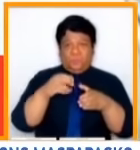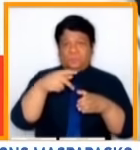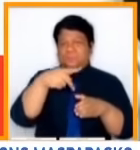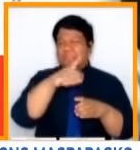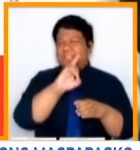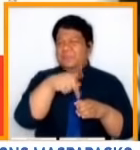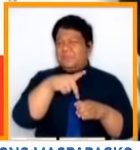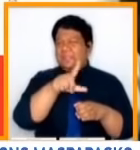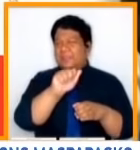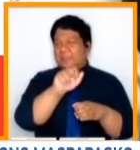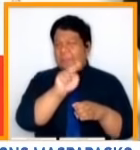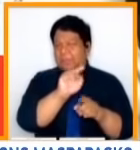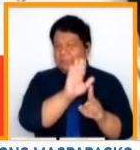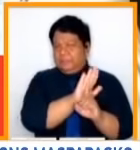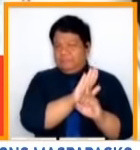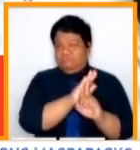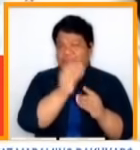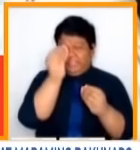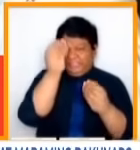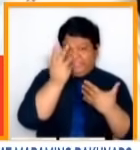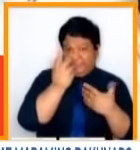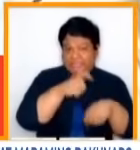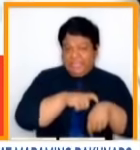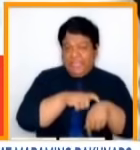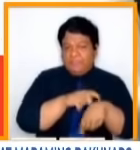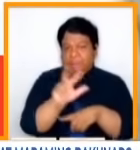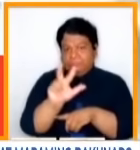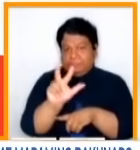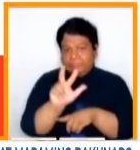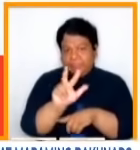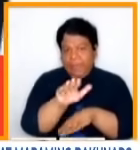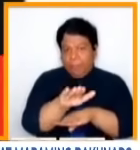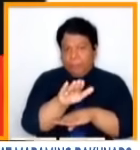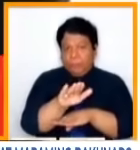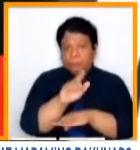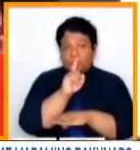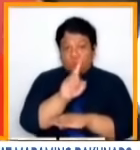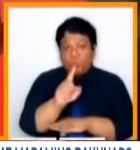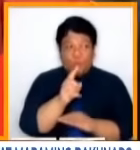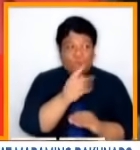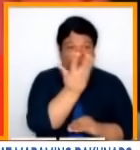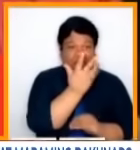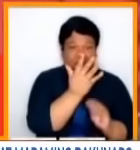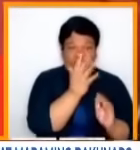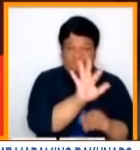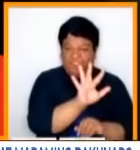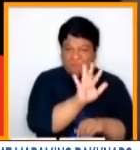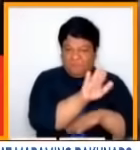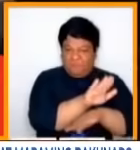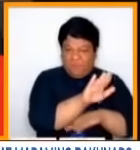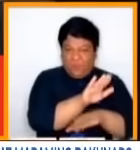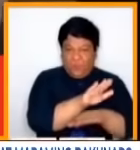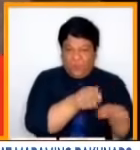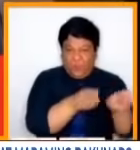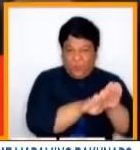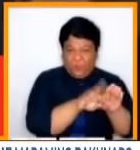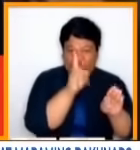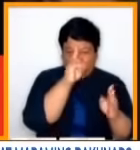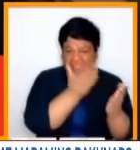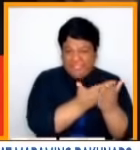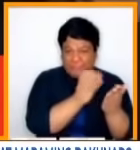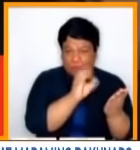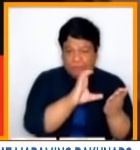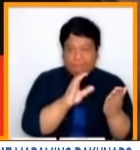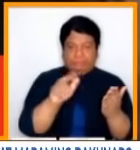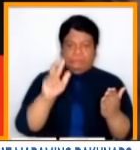dakong alas 3 ng hapon o 2 oras na lang bago magsara ang COC filing noong Biyernes. Ang kabilang paksyon